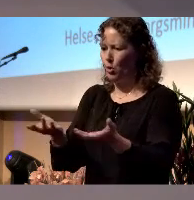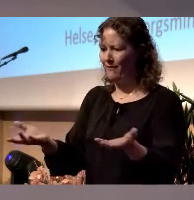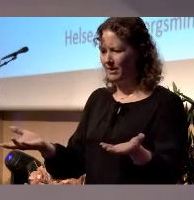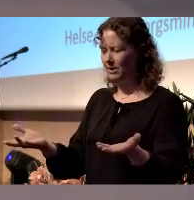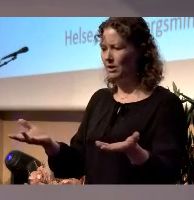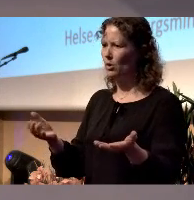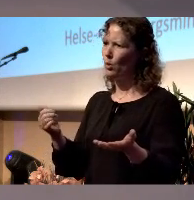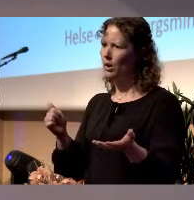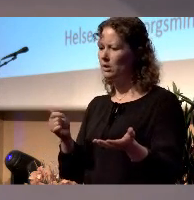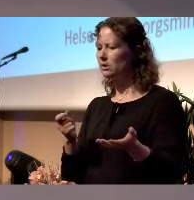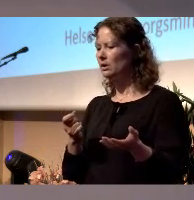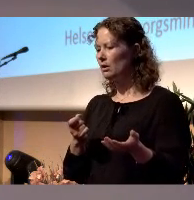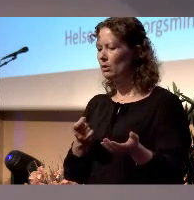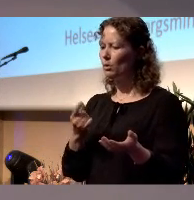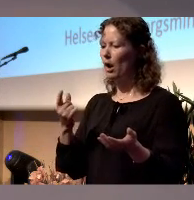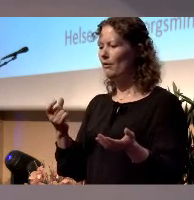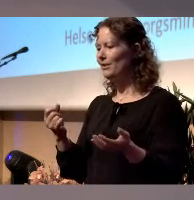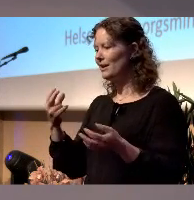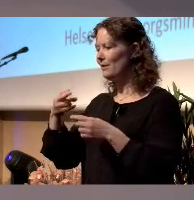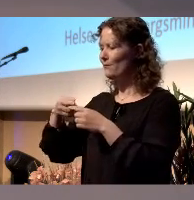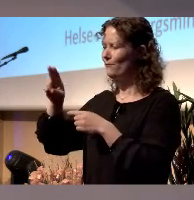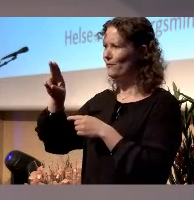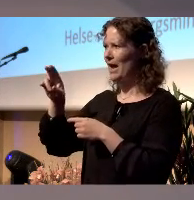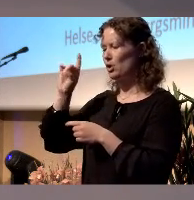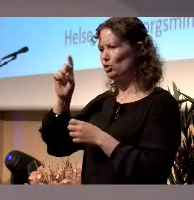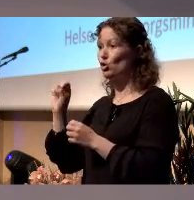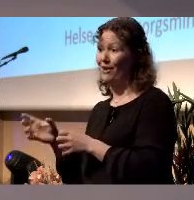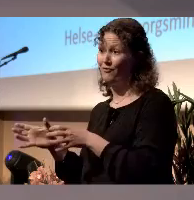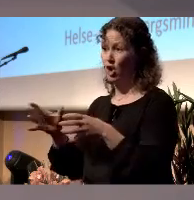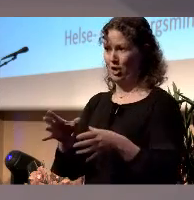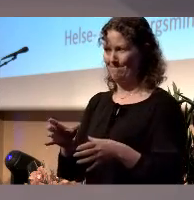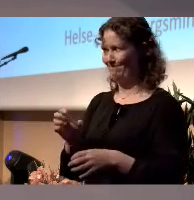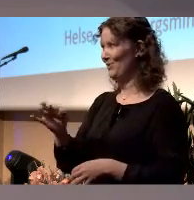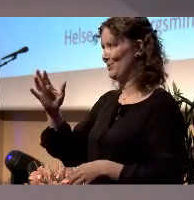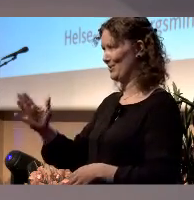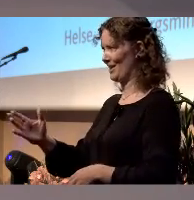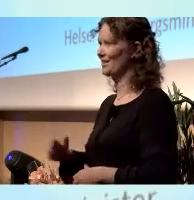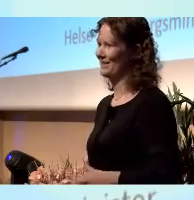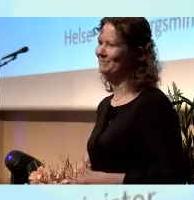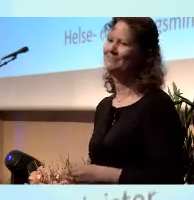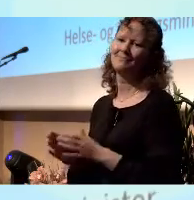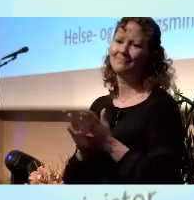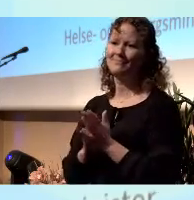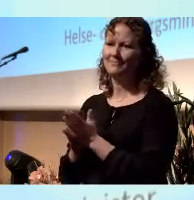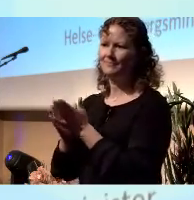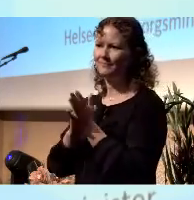et og annet fjell på veien. Tusen takk.